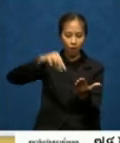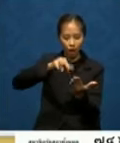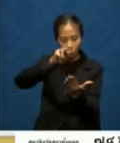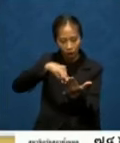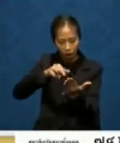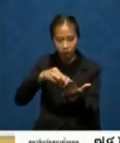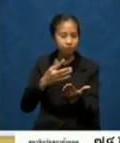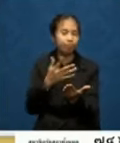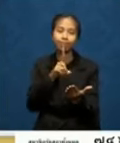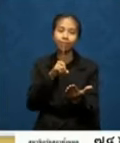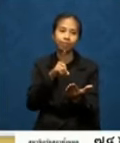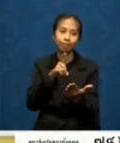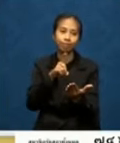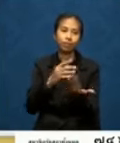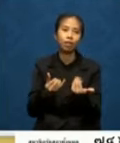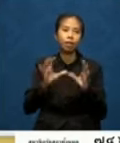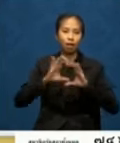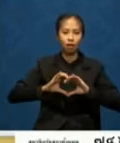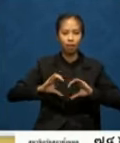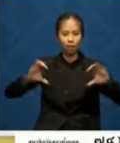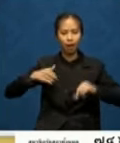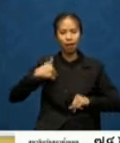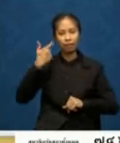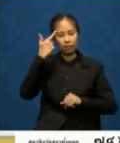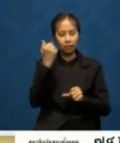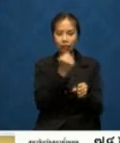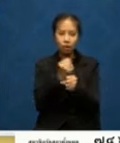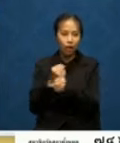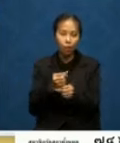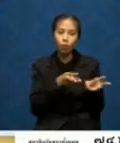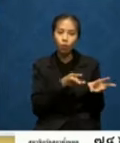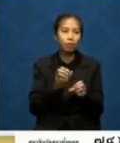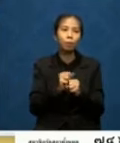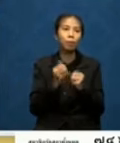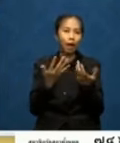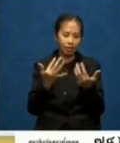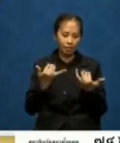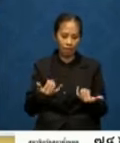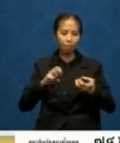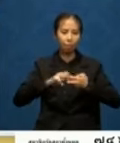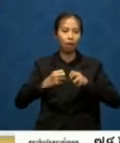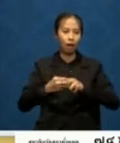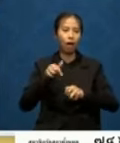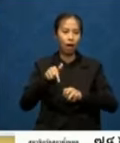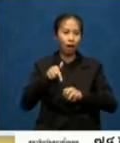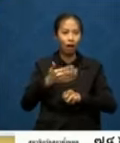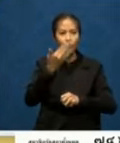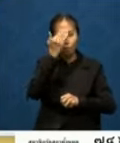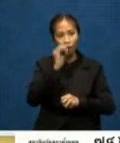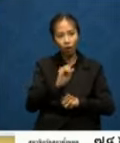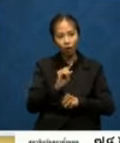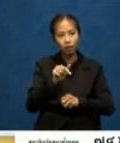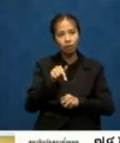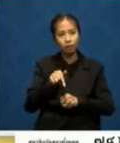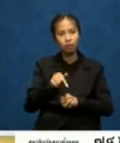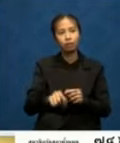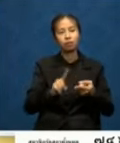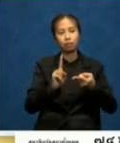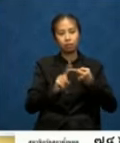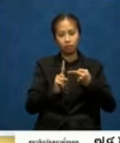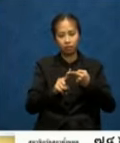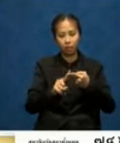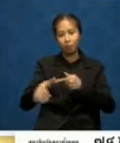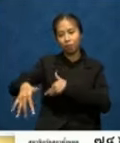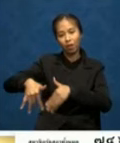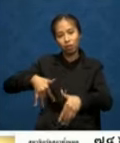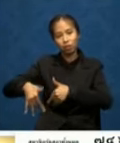เพราะฉะนั้น รัฐบาลจะเร่งดำเนินการอย่างไรกับปัหาที่เกิดขึ้นมันเกิดจากอะไรครัท่ประทาน1. ประ